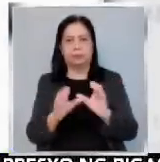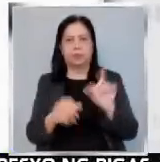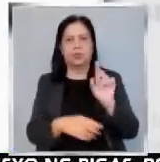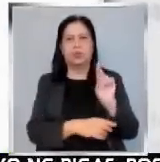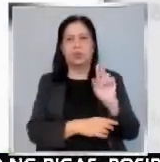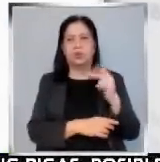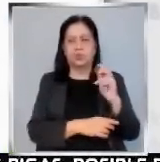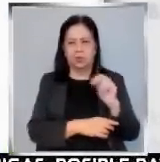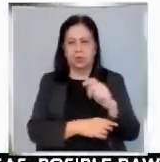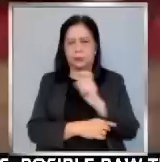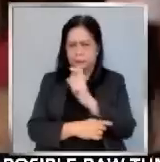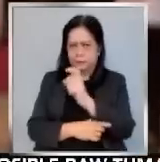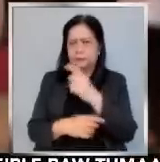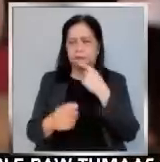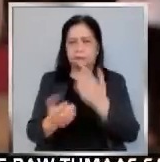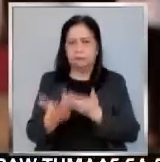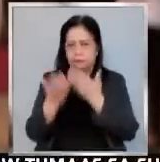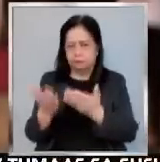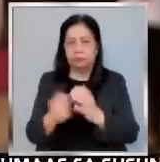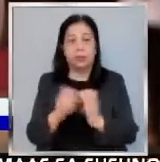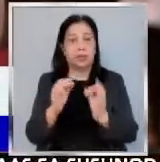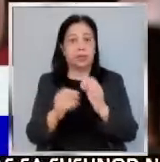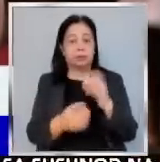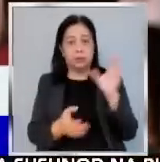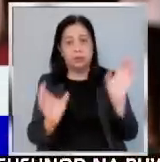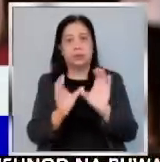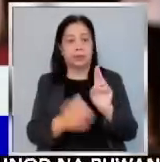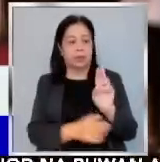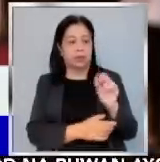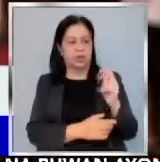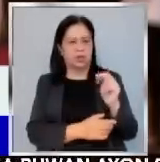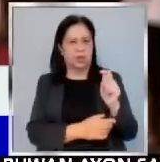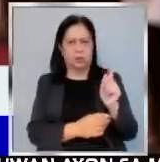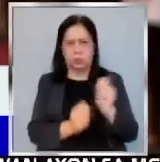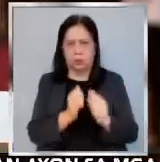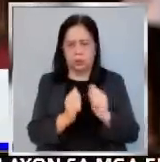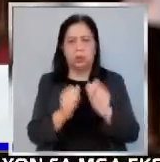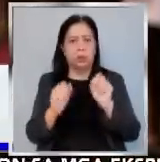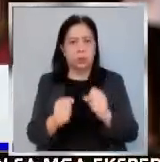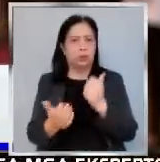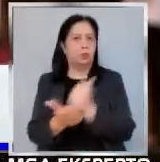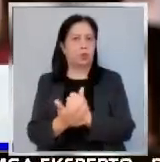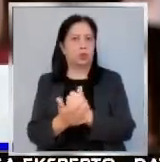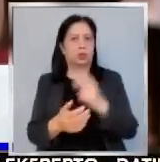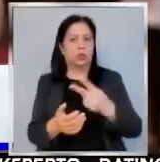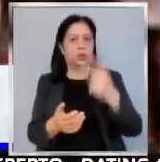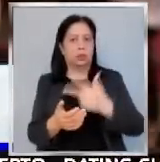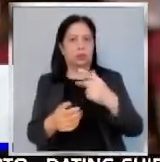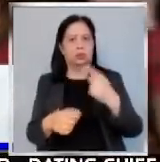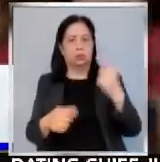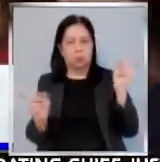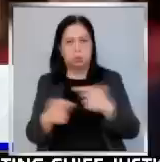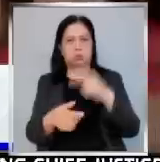Pangulo ang naturang panukala. Kapag sinertipikahang urgent ang isang panukala, pwede itong aprubahan sa ikalawa at ikatlo't huling